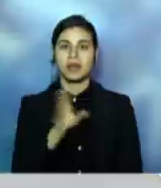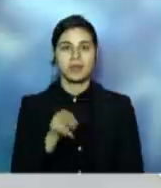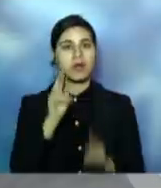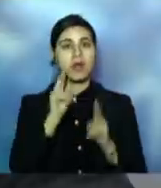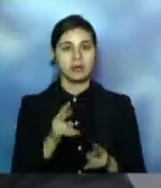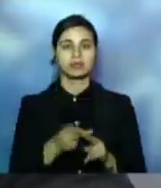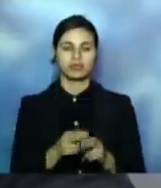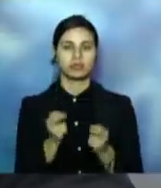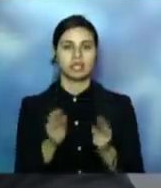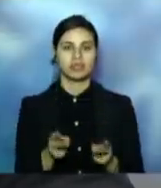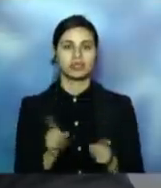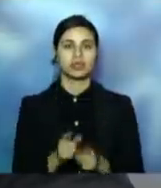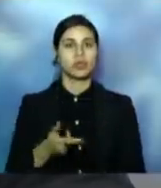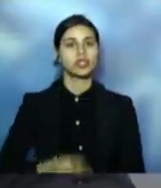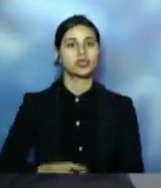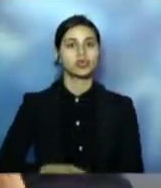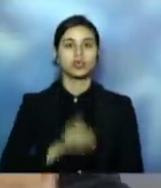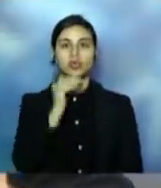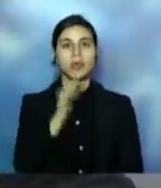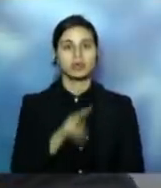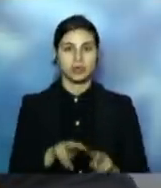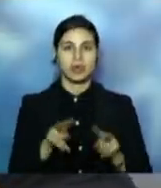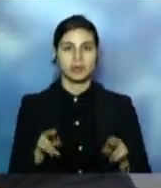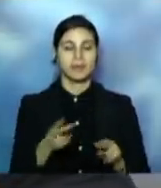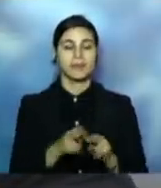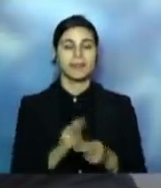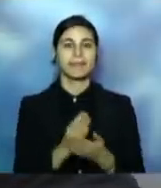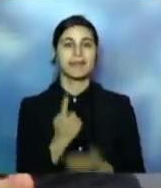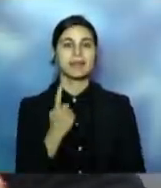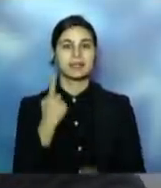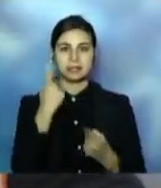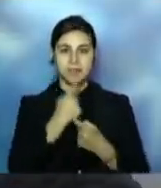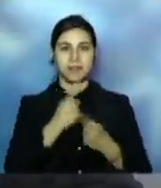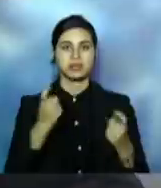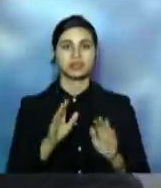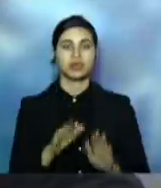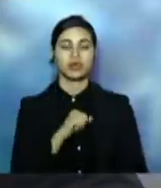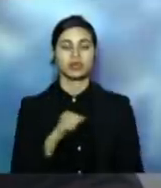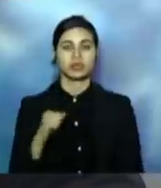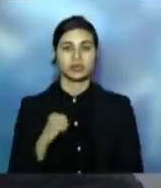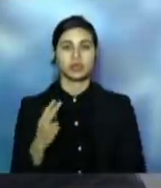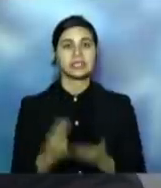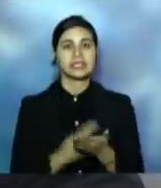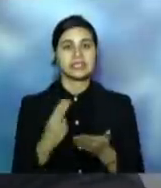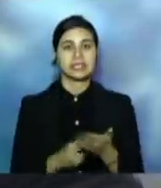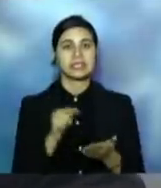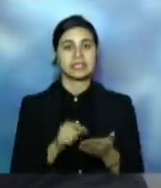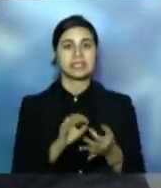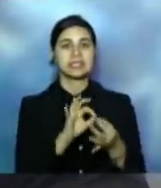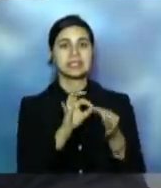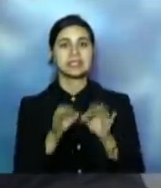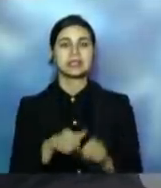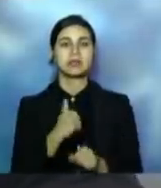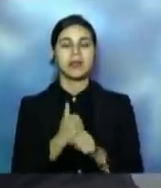საშიშია, როგორც ინსულინის უკმარისობა. ეს გახლავთ ერთ-ერთი მესიჯი, ხოლო ჩვენი წიგნის ძირითადი